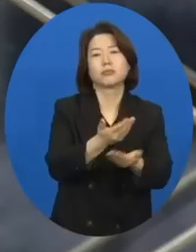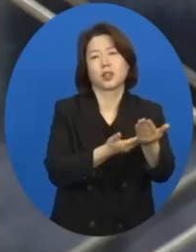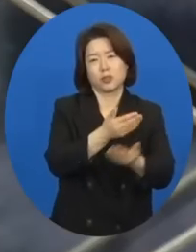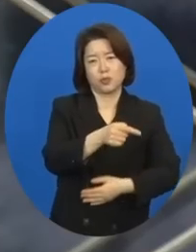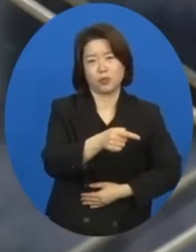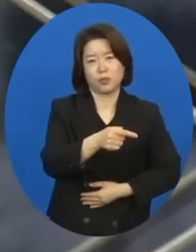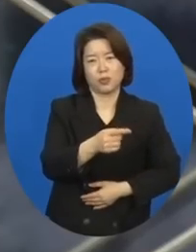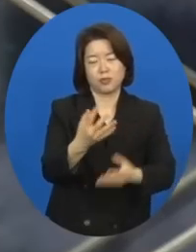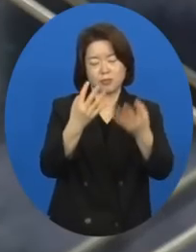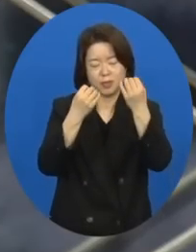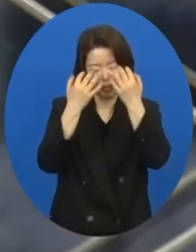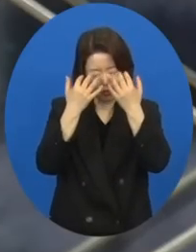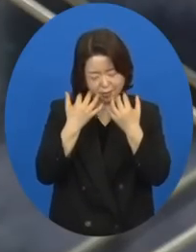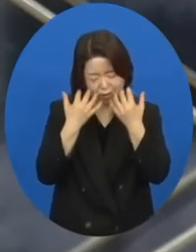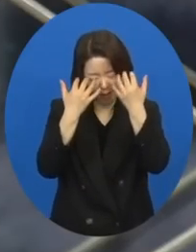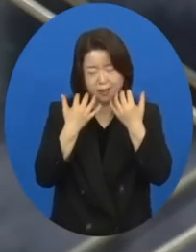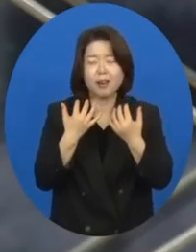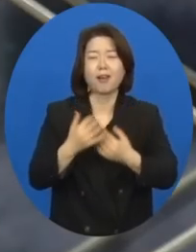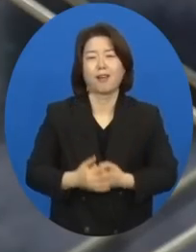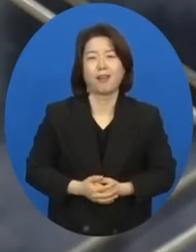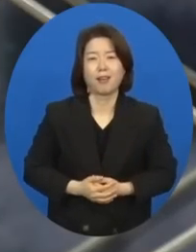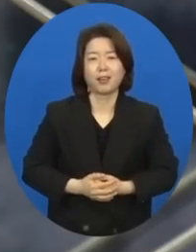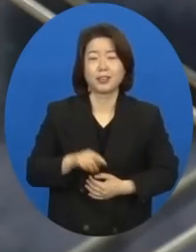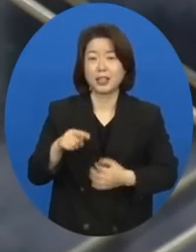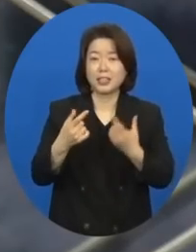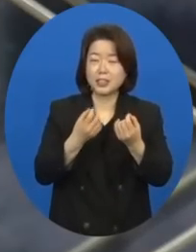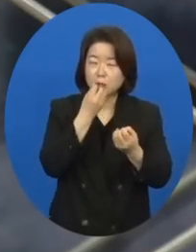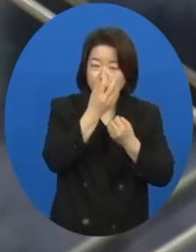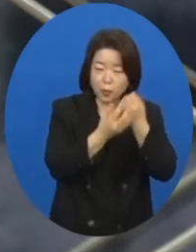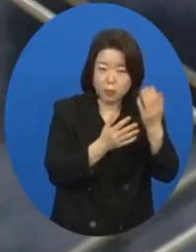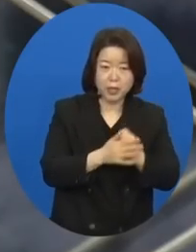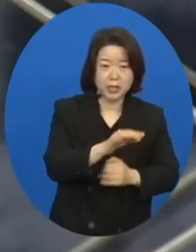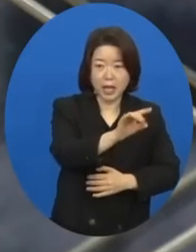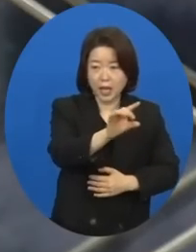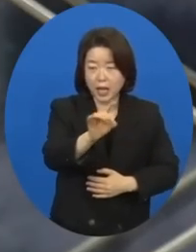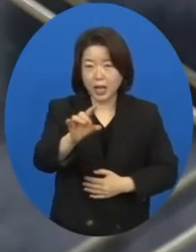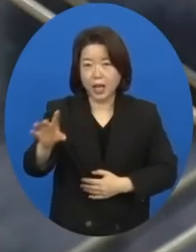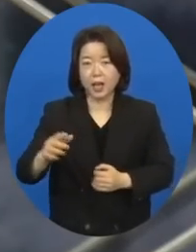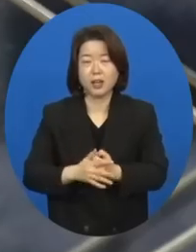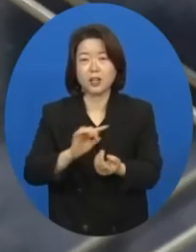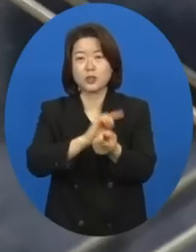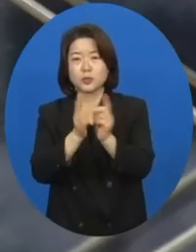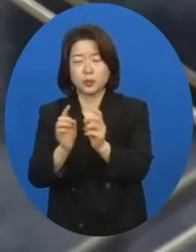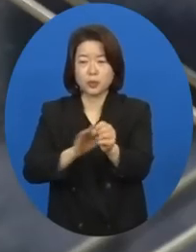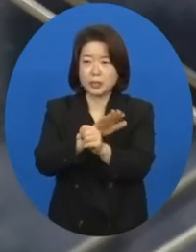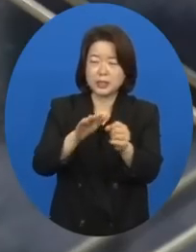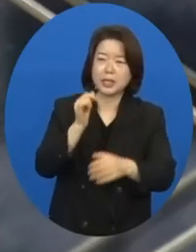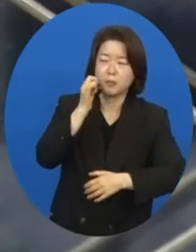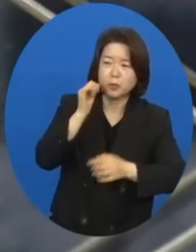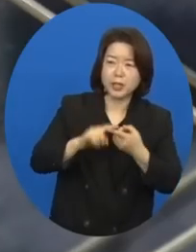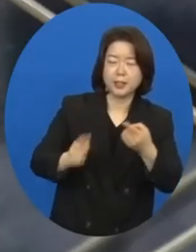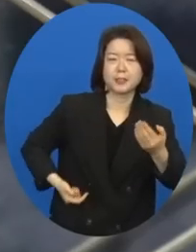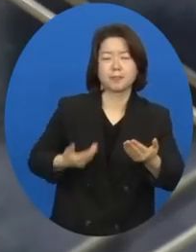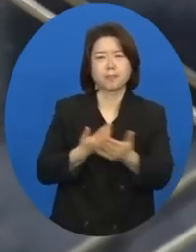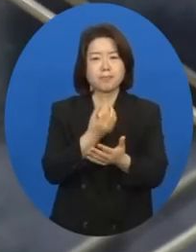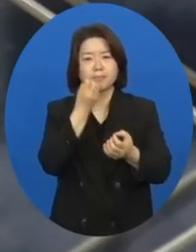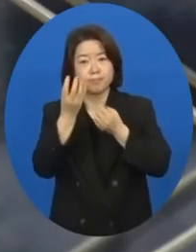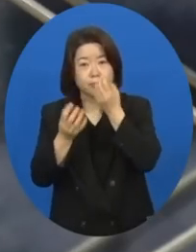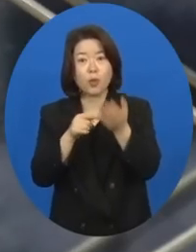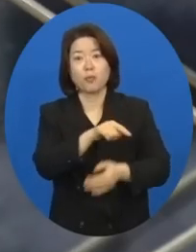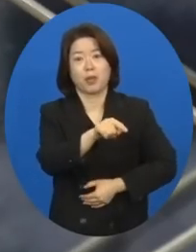얼마나 많이 울었는지, 제가 이런 고백을 하니 팀원 한 사람 한 사람이 서로 사랑하지 못했음을 회개하고